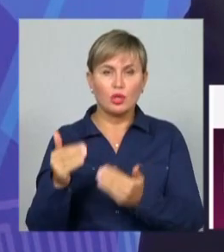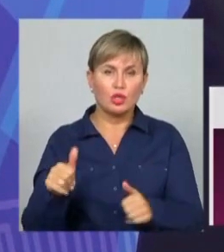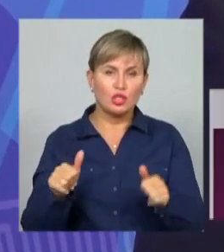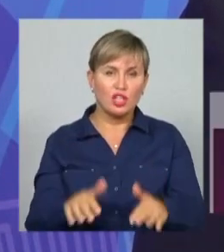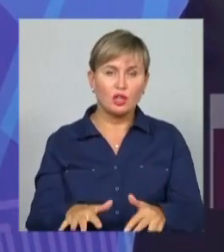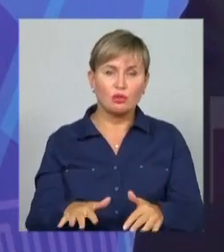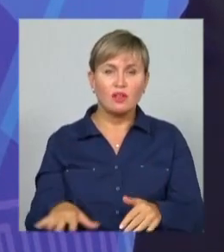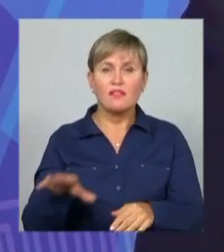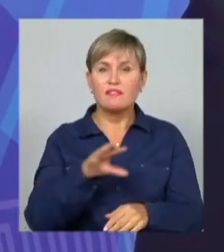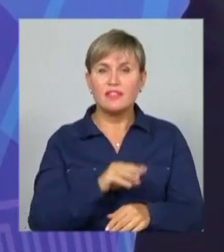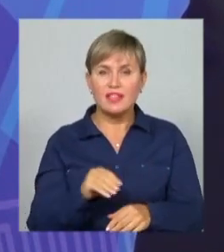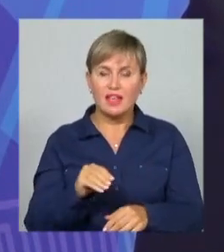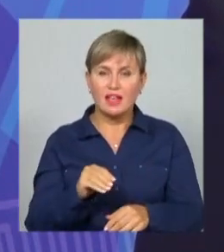все